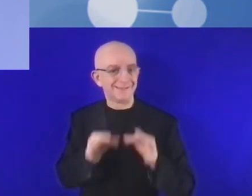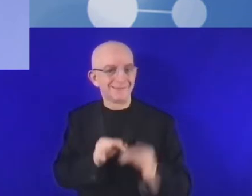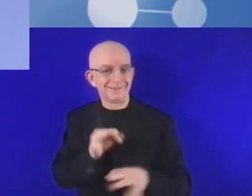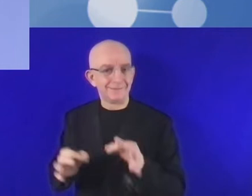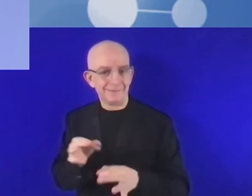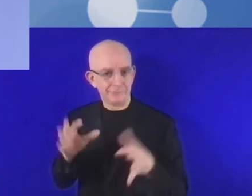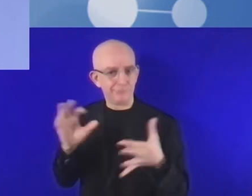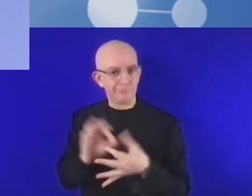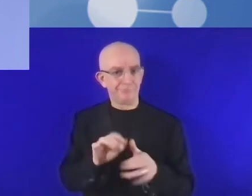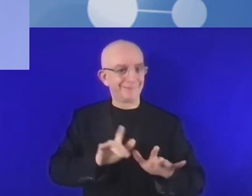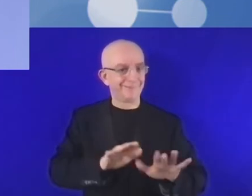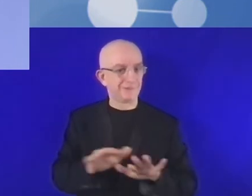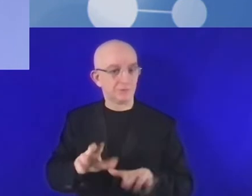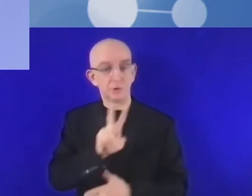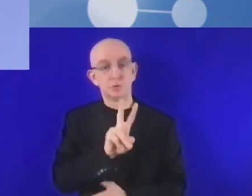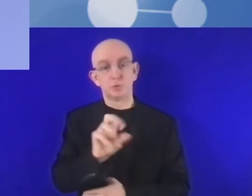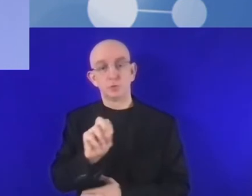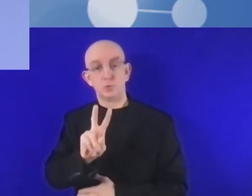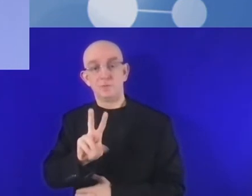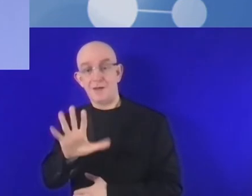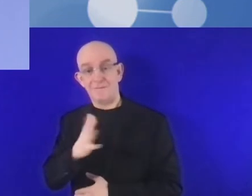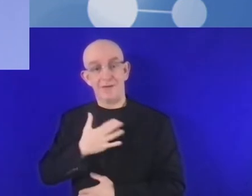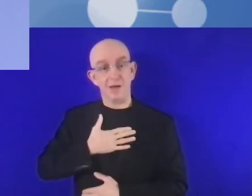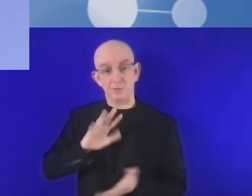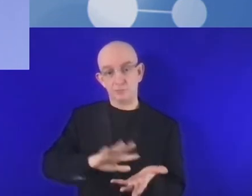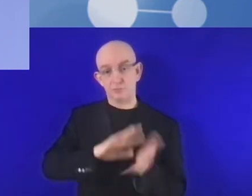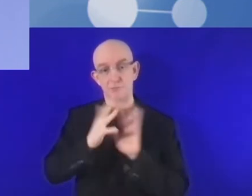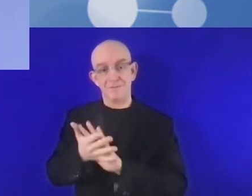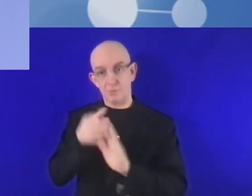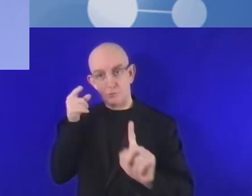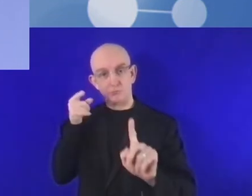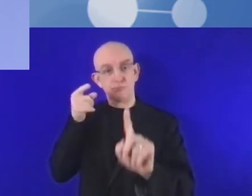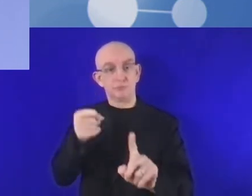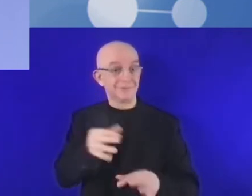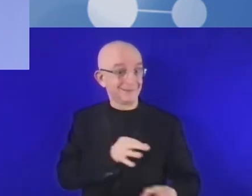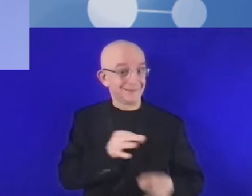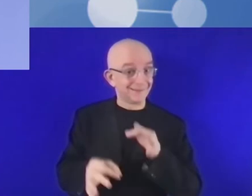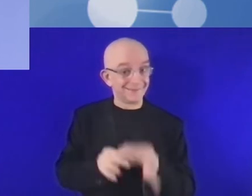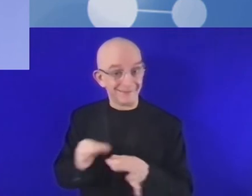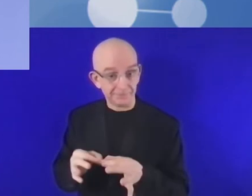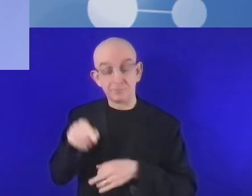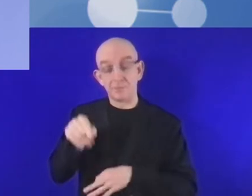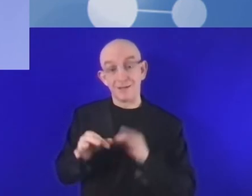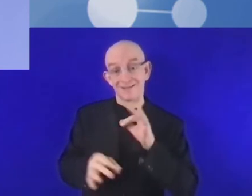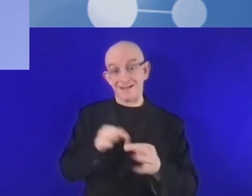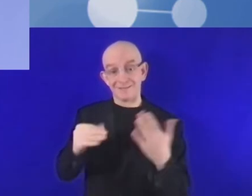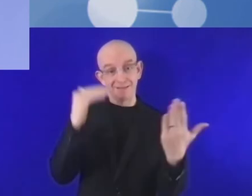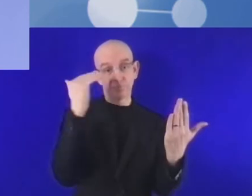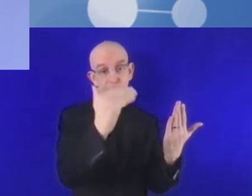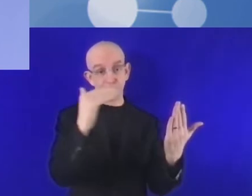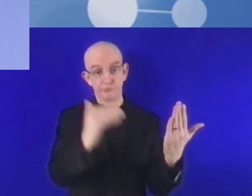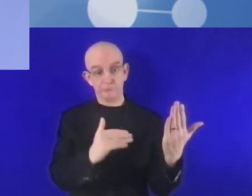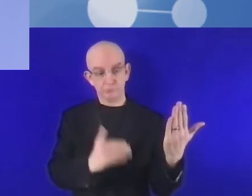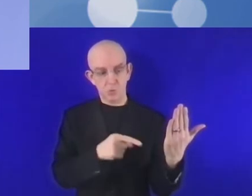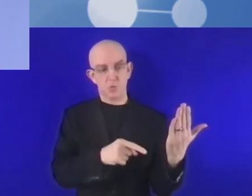是2025。这个2025的转型，就是决定我们必须要采取非常